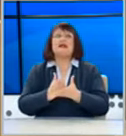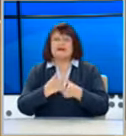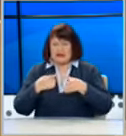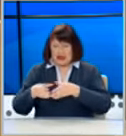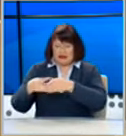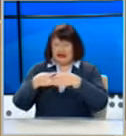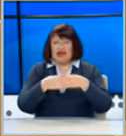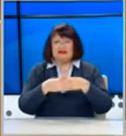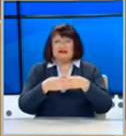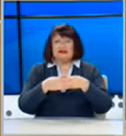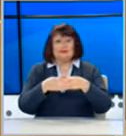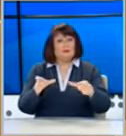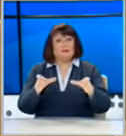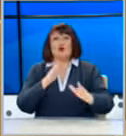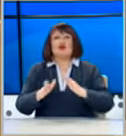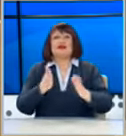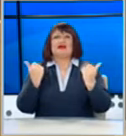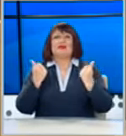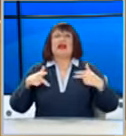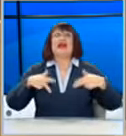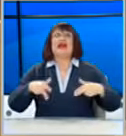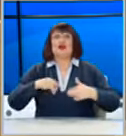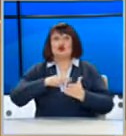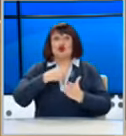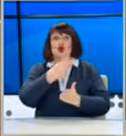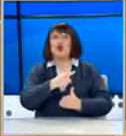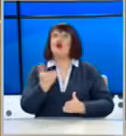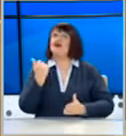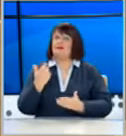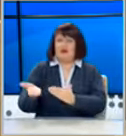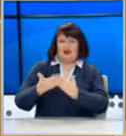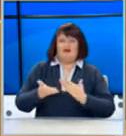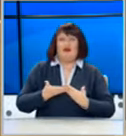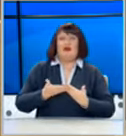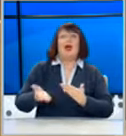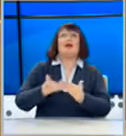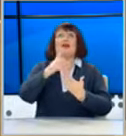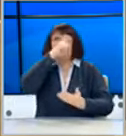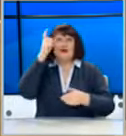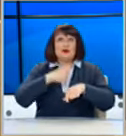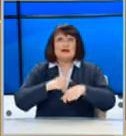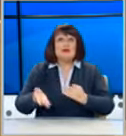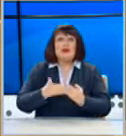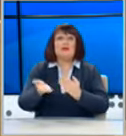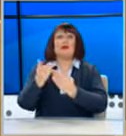απροστάτευτοι. Νιώθουν ότι το κράτος δεν παίζει το ρόλο του, δεν είναι δίπλα τους τις δύσκολες στιγμές.